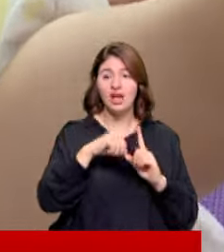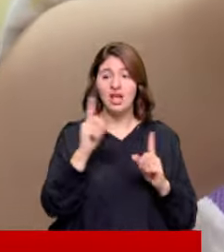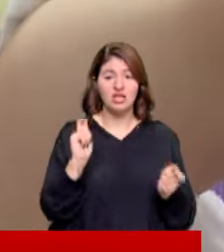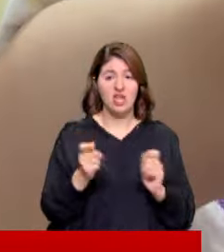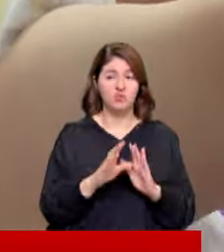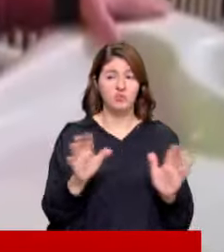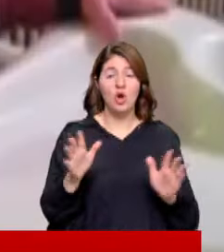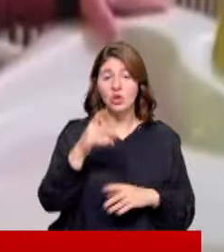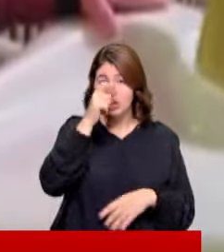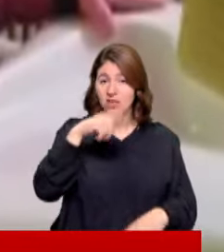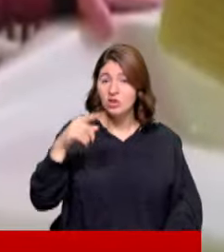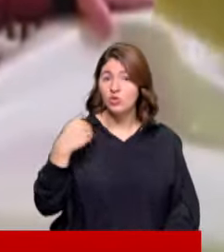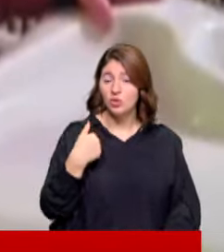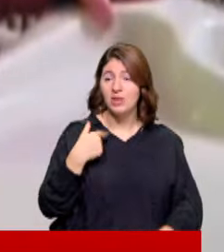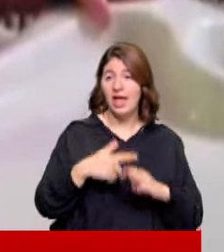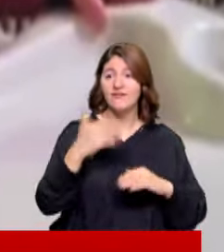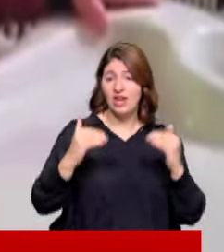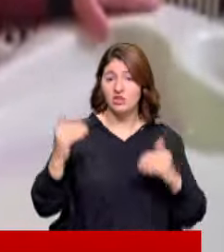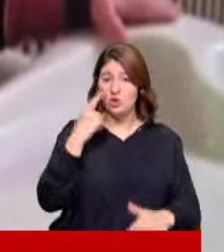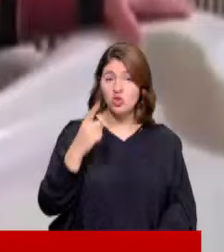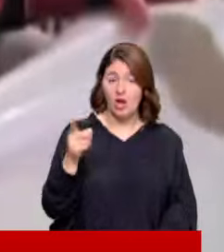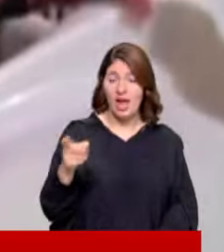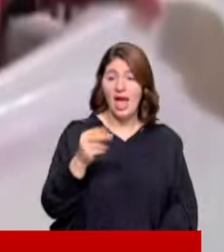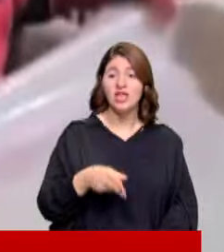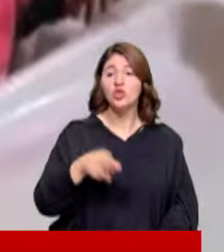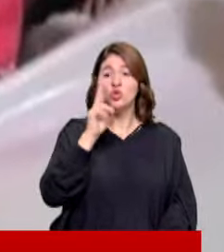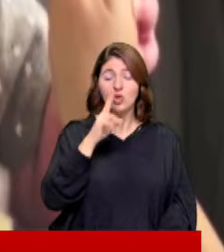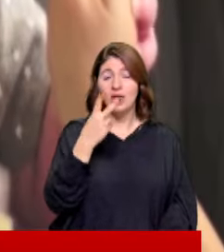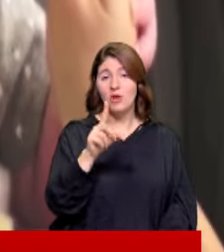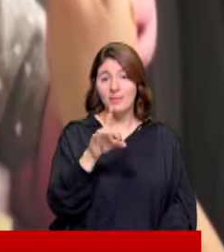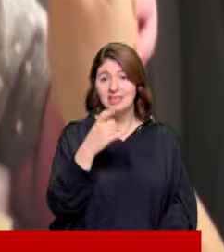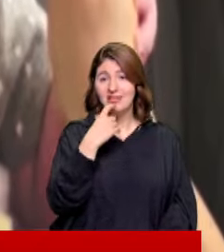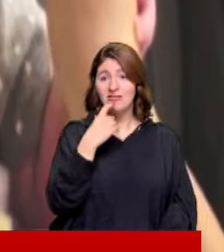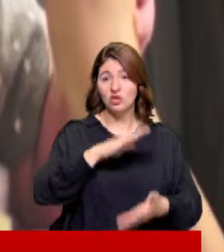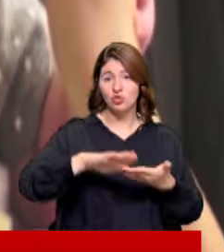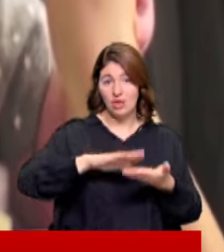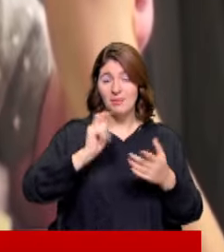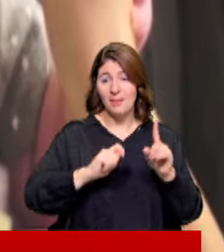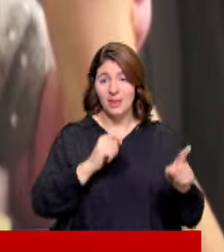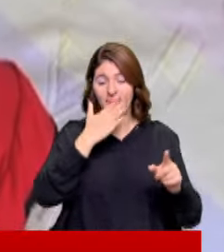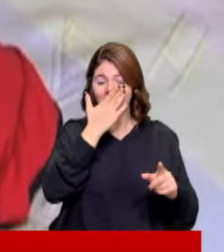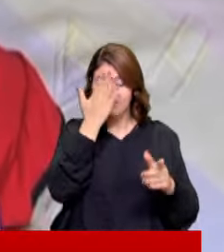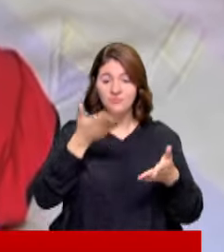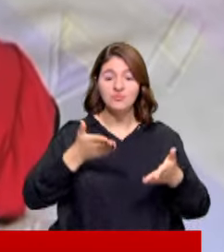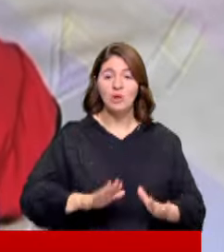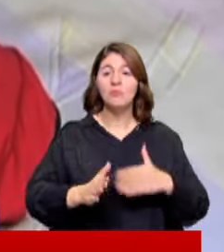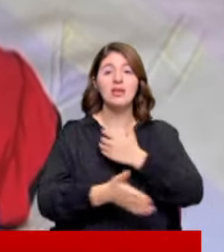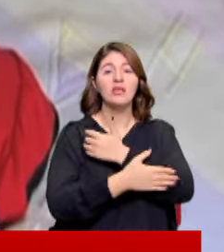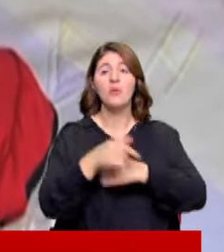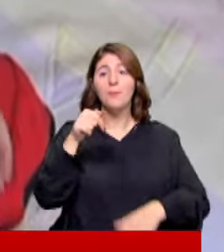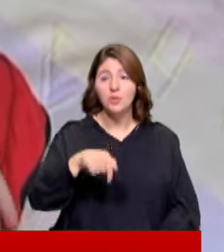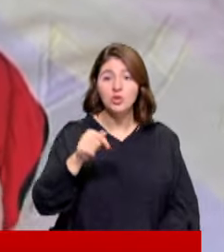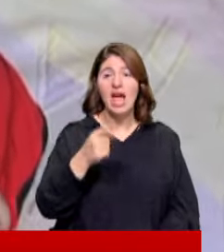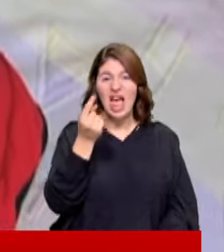güncellenmedi. TÜİK'in enflasyon oranına göre en son 2015 yılında güncellenen doğum yardımlarının